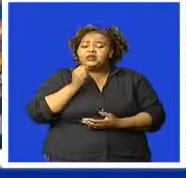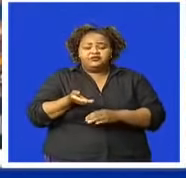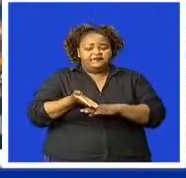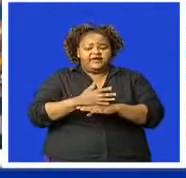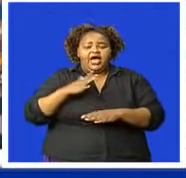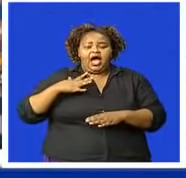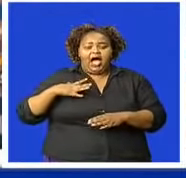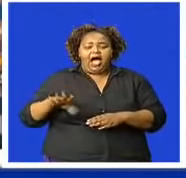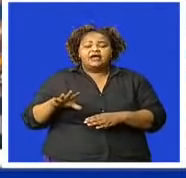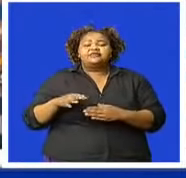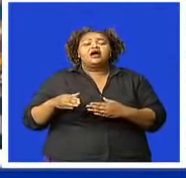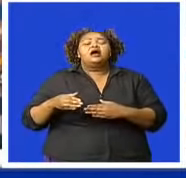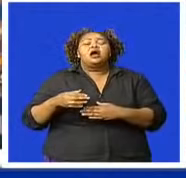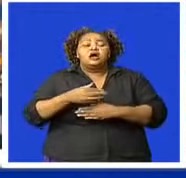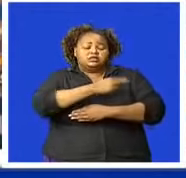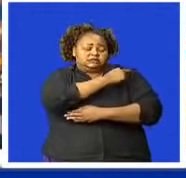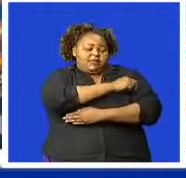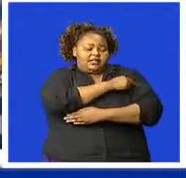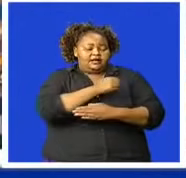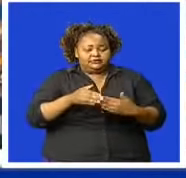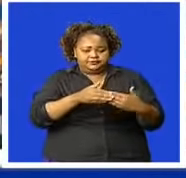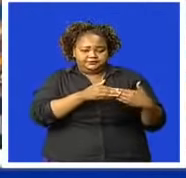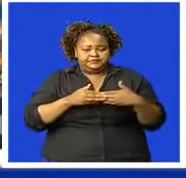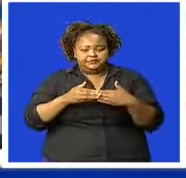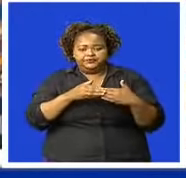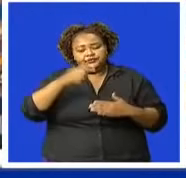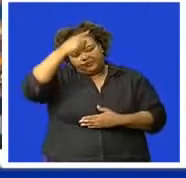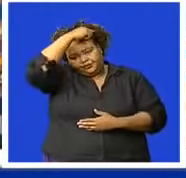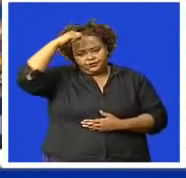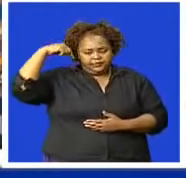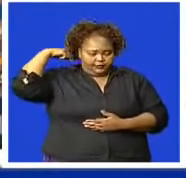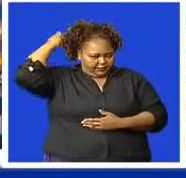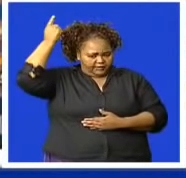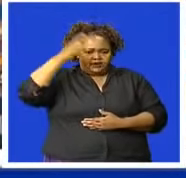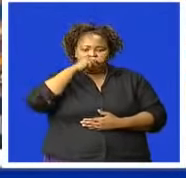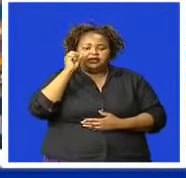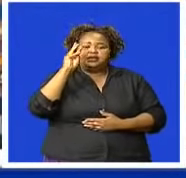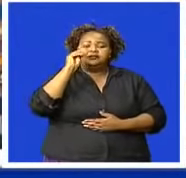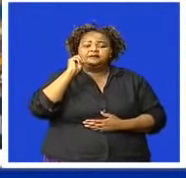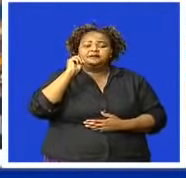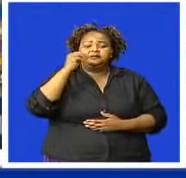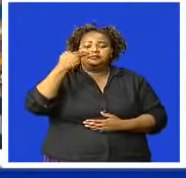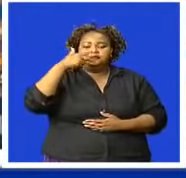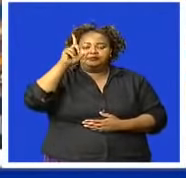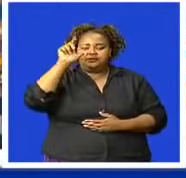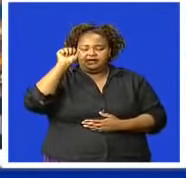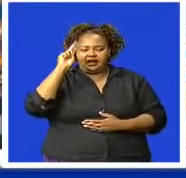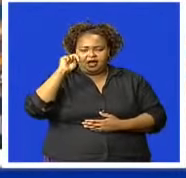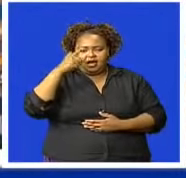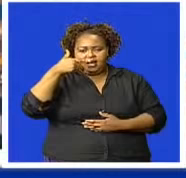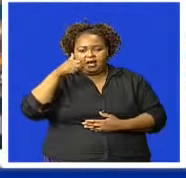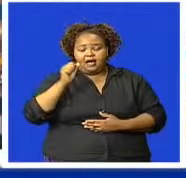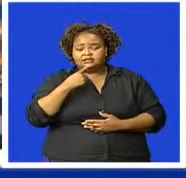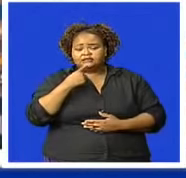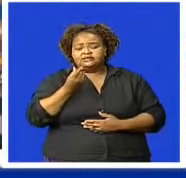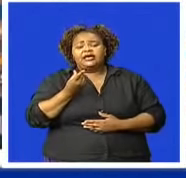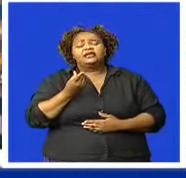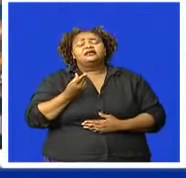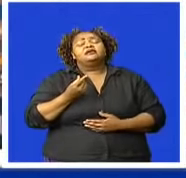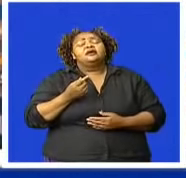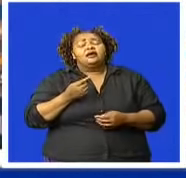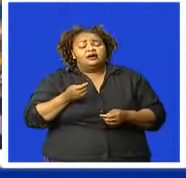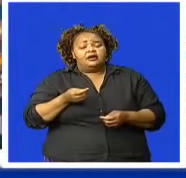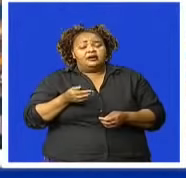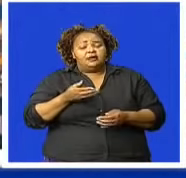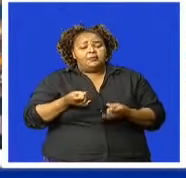uselashwa esibhedlela. Induna yasesigangeni iphazamisa Mhlanga ithi sive sikubone kuhle ubambisa laba lababoshiwe